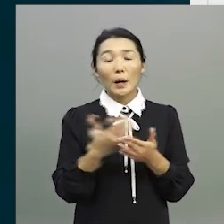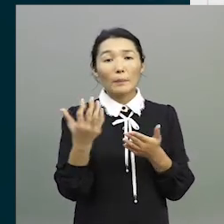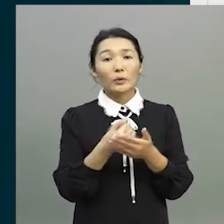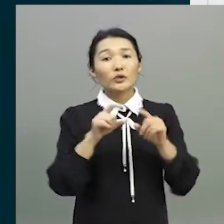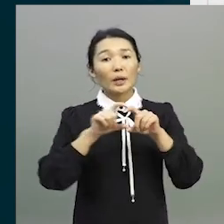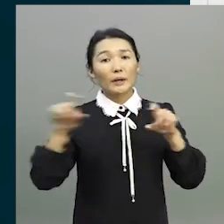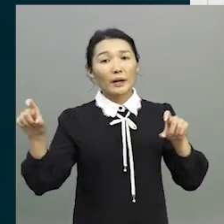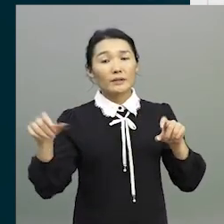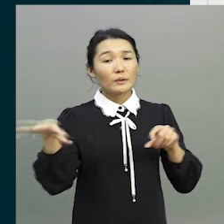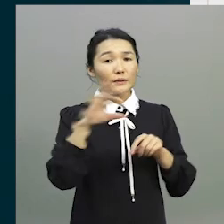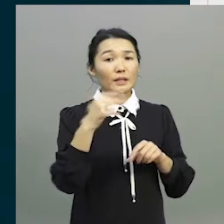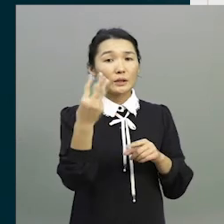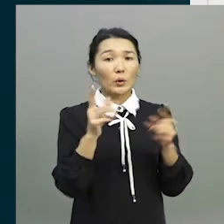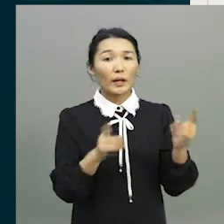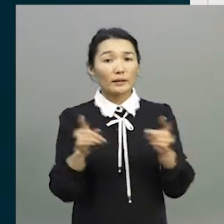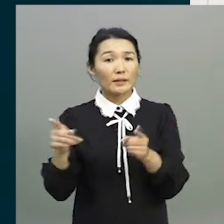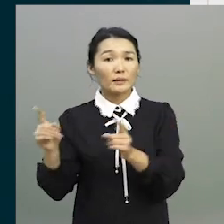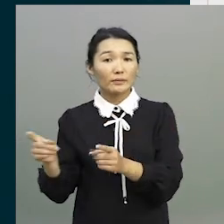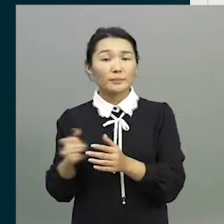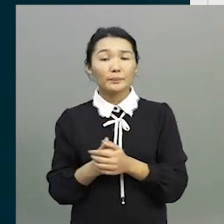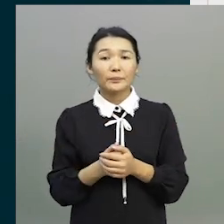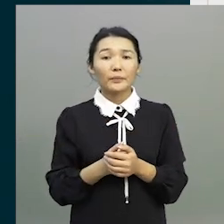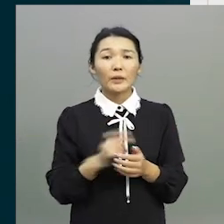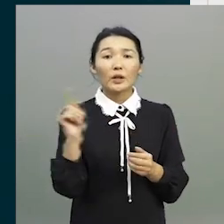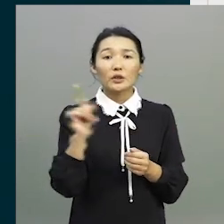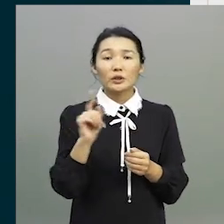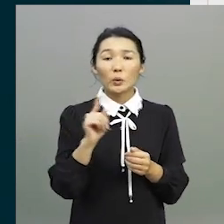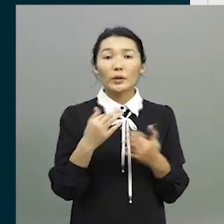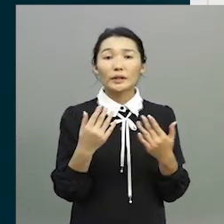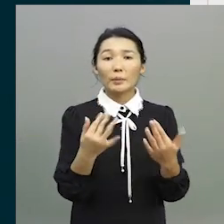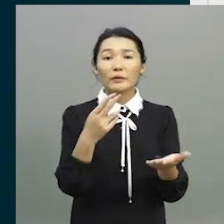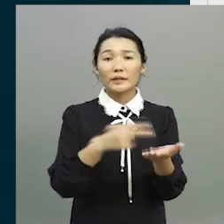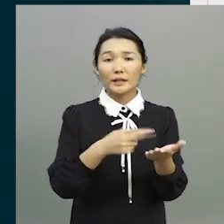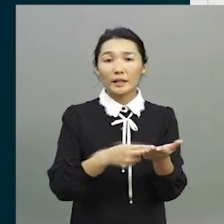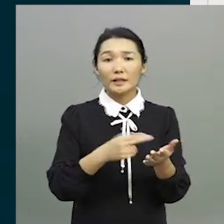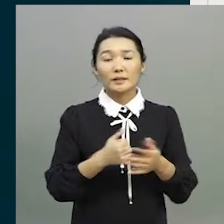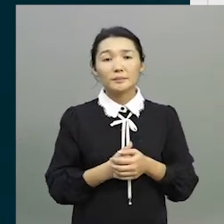трех отрезков что и требовалось доказать